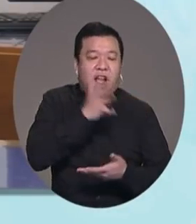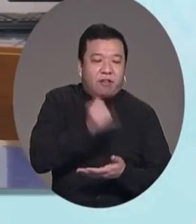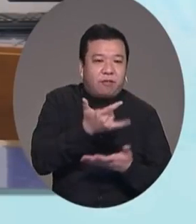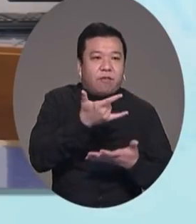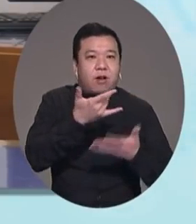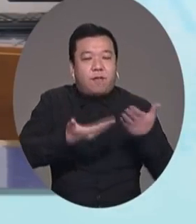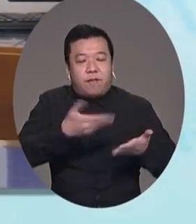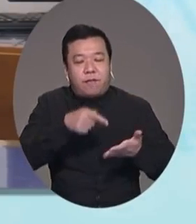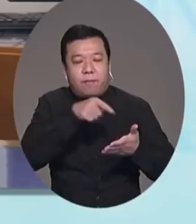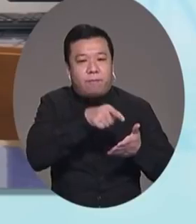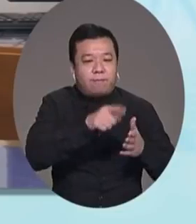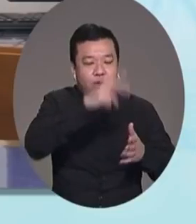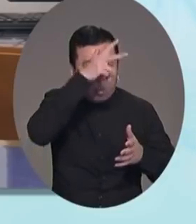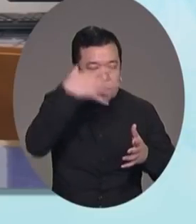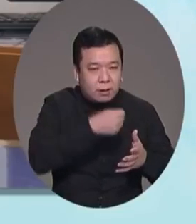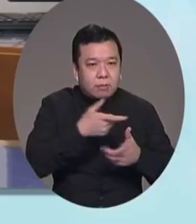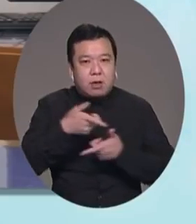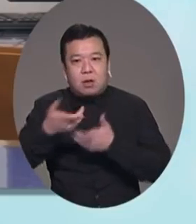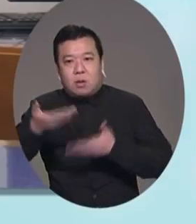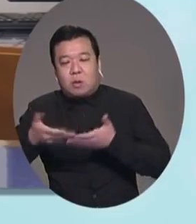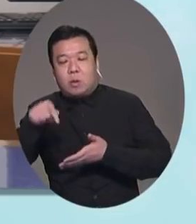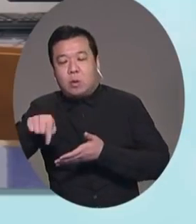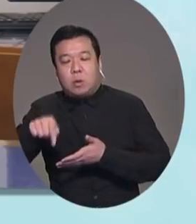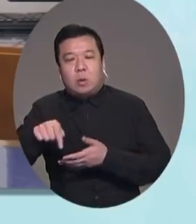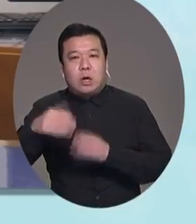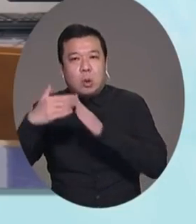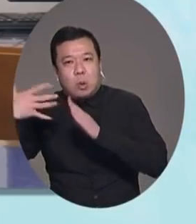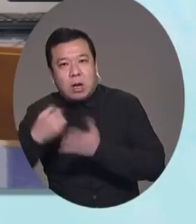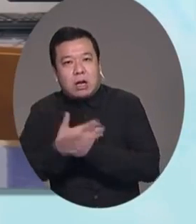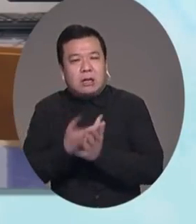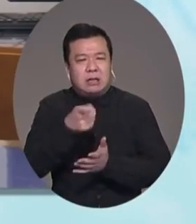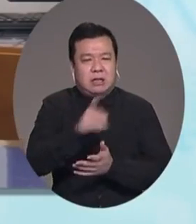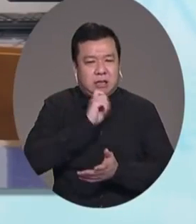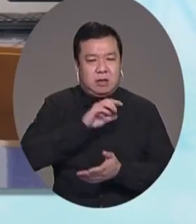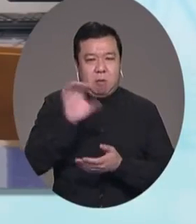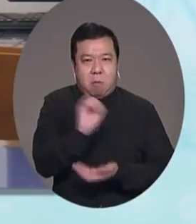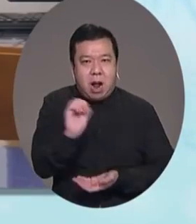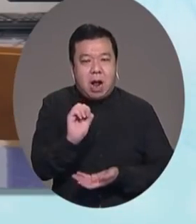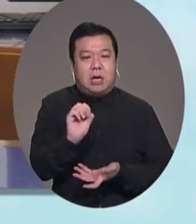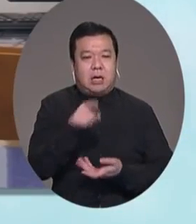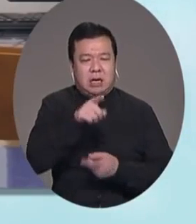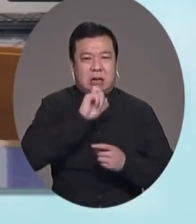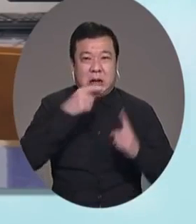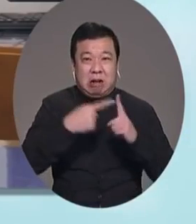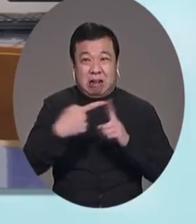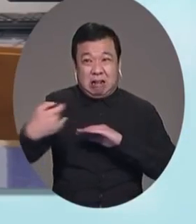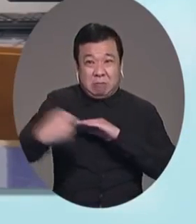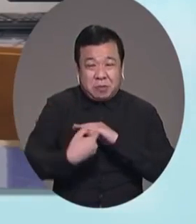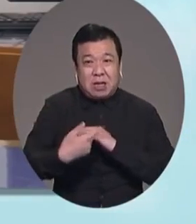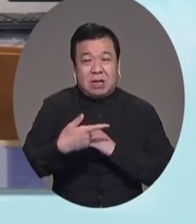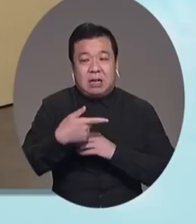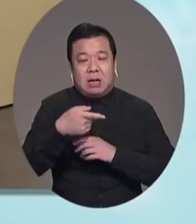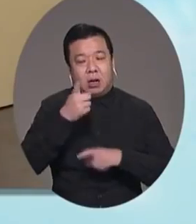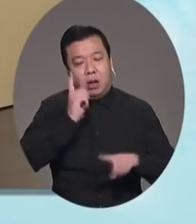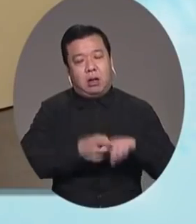呢，都是要所谓比白更白，不要留有任何的空间给人呢可以即是抽